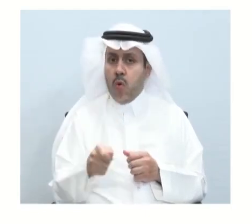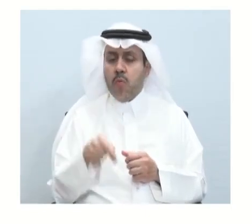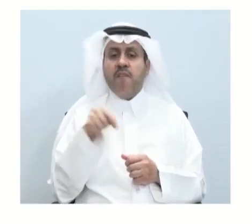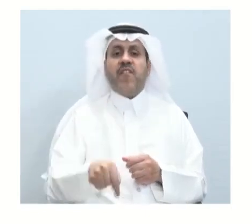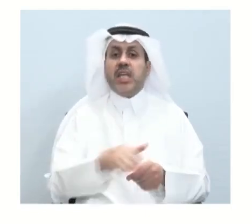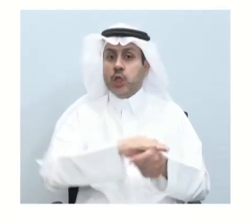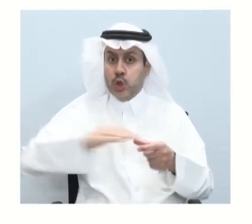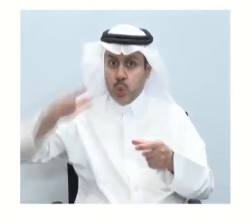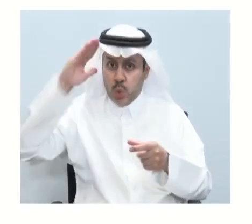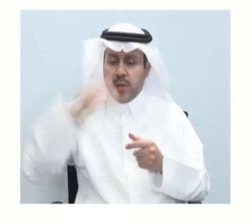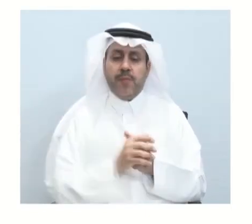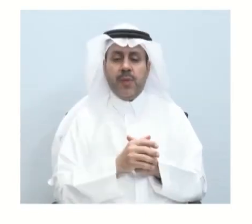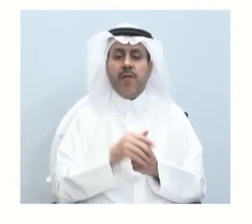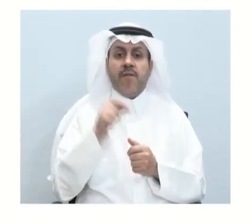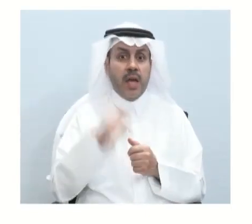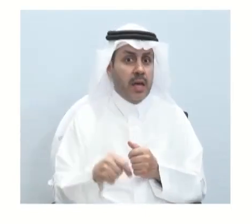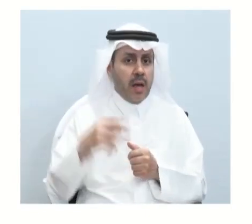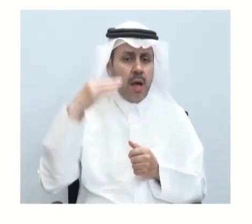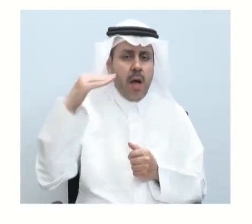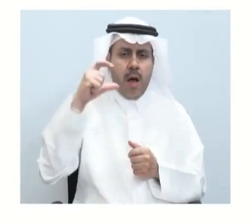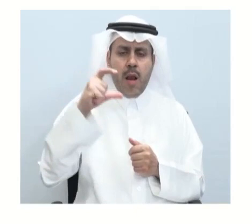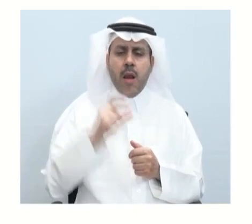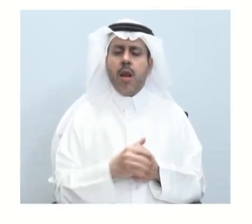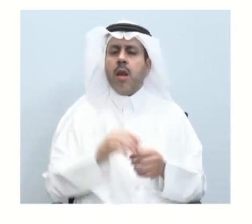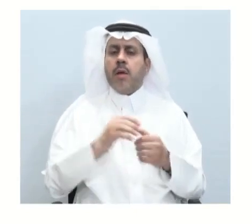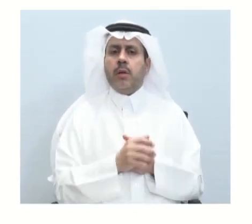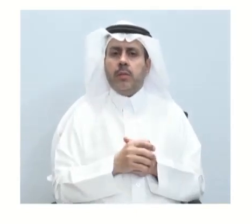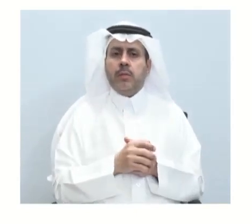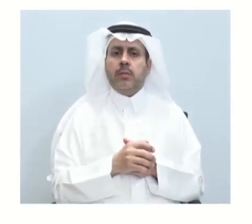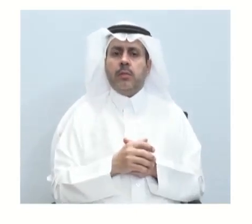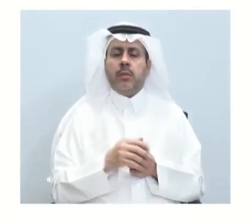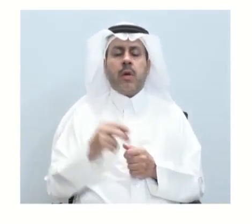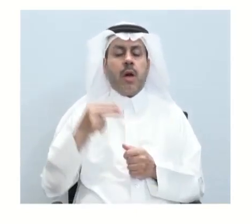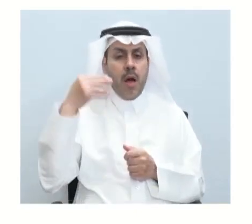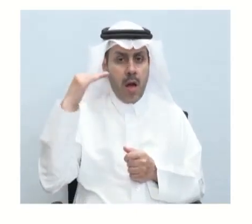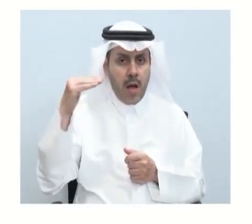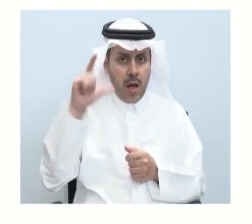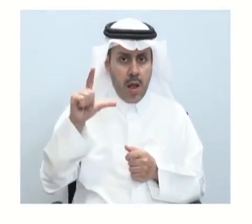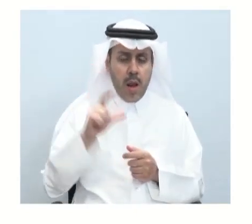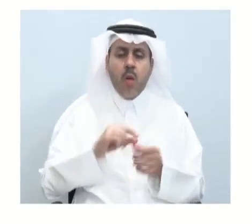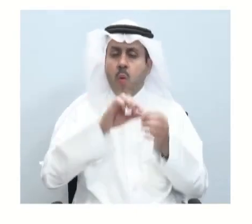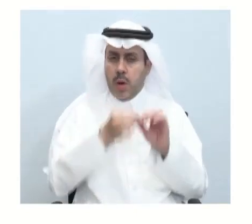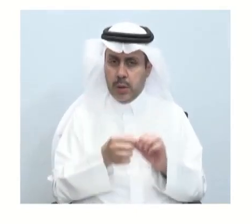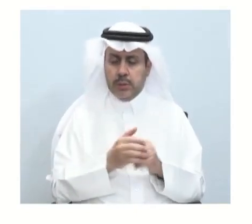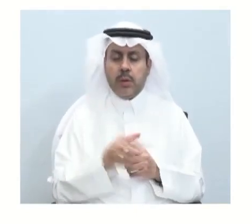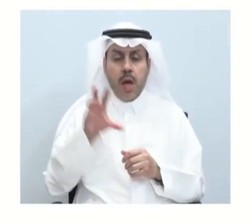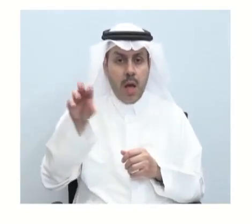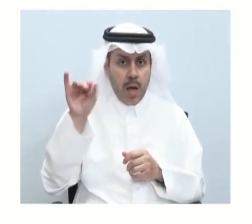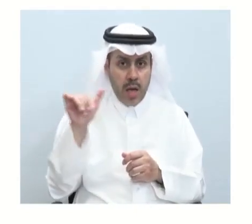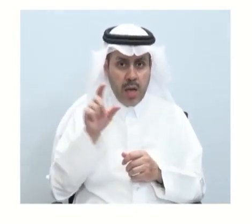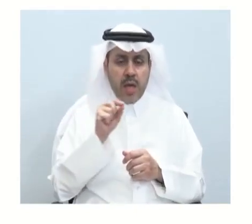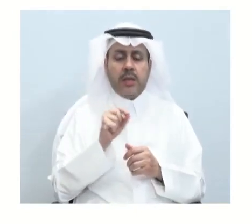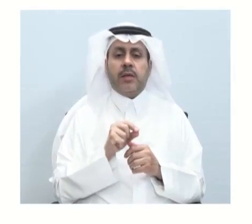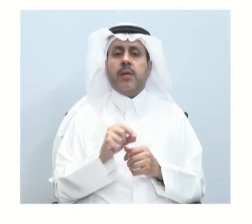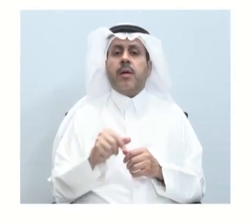العربيه السعوديه فان الحل والعقد والمشوره لمن الحل والعقد هي لهيئه البيعه